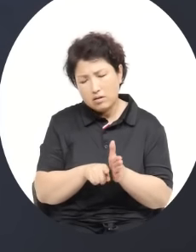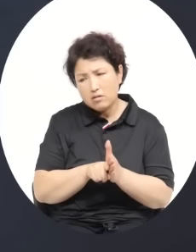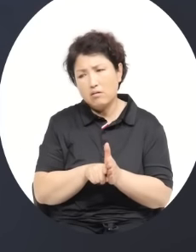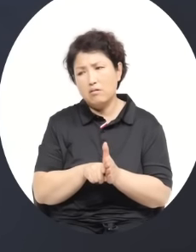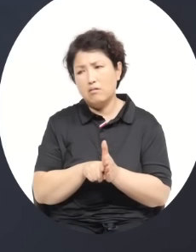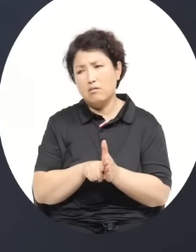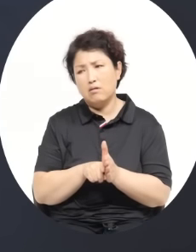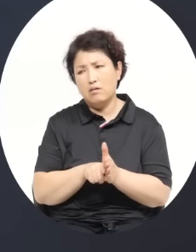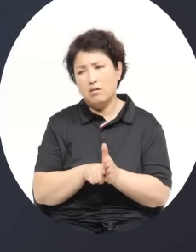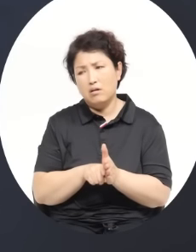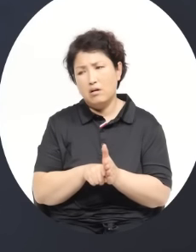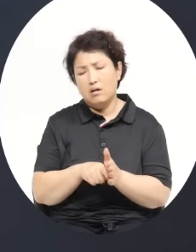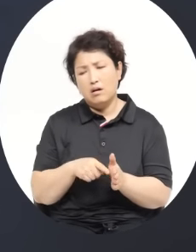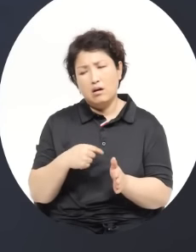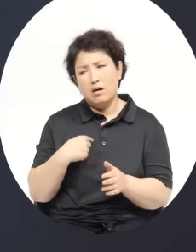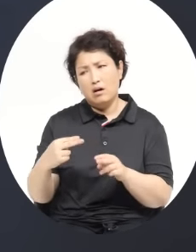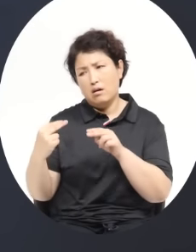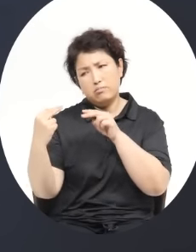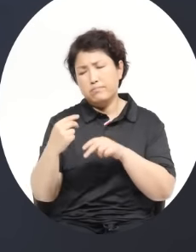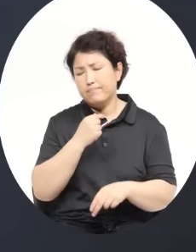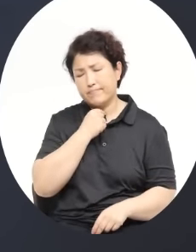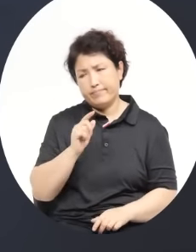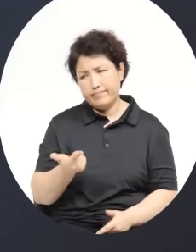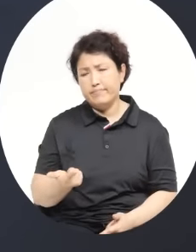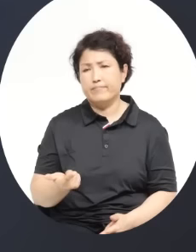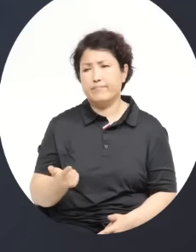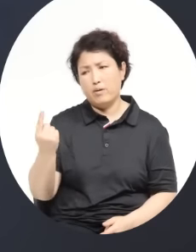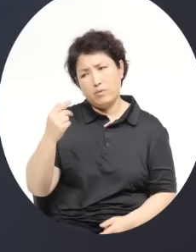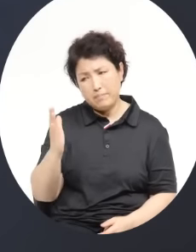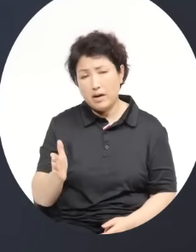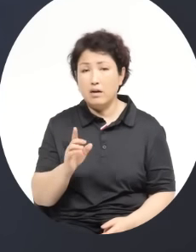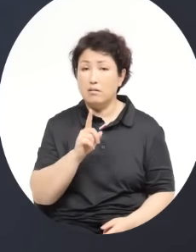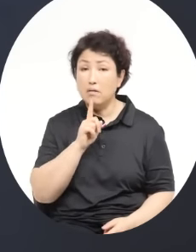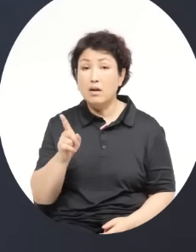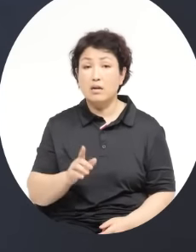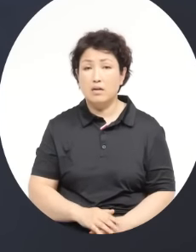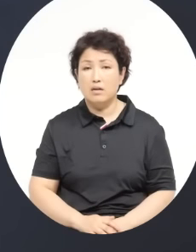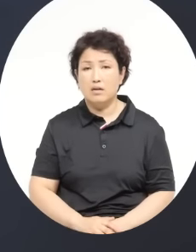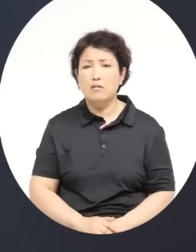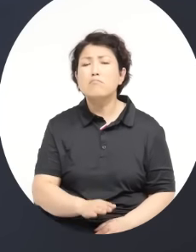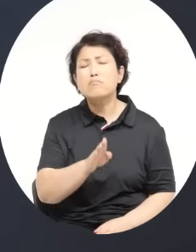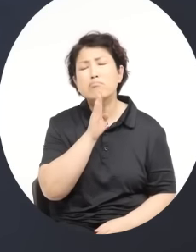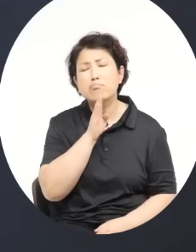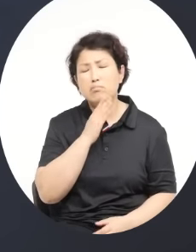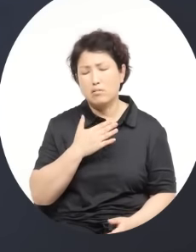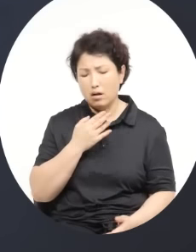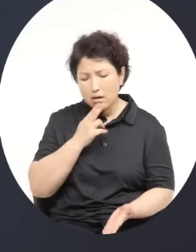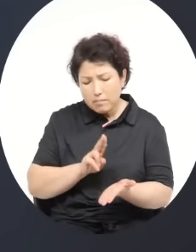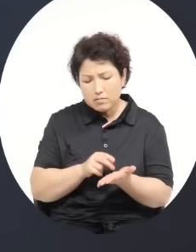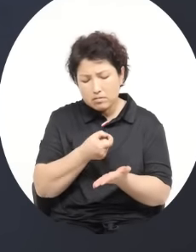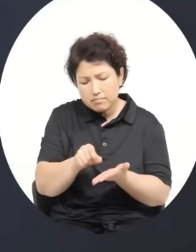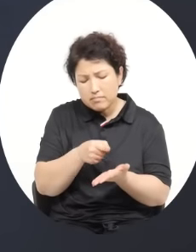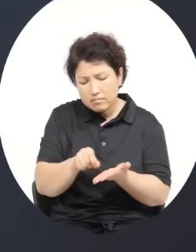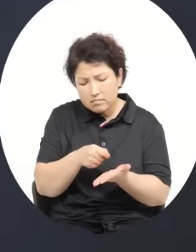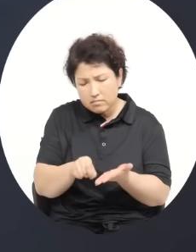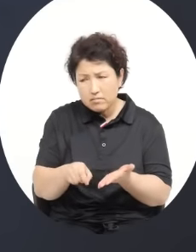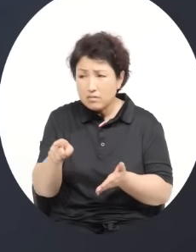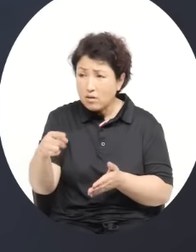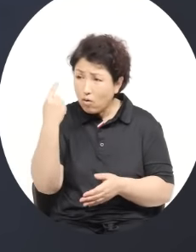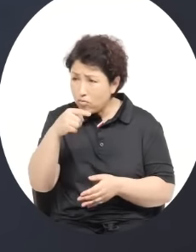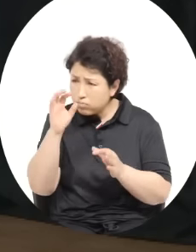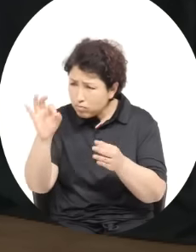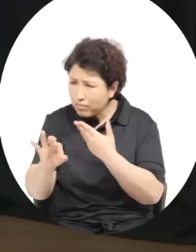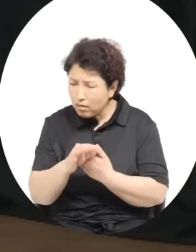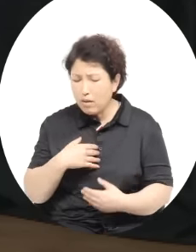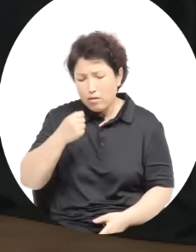저를 위해서 안 보도록 좀 배려해 주세요. 이렇게 얘기해 보지. 네, 그래서 제가 편지까지 써서 실제로 보면 자꾸